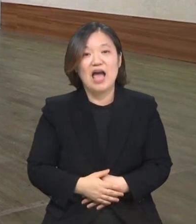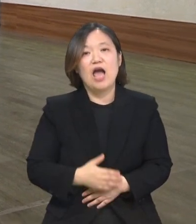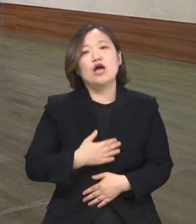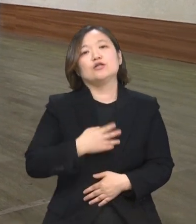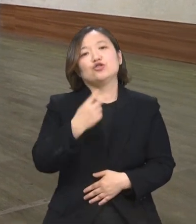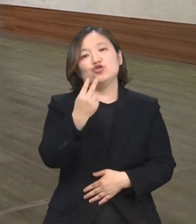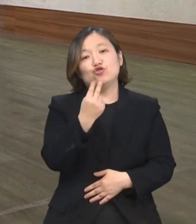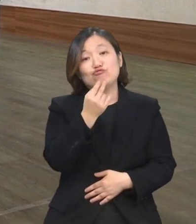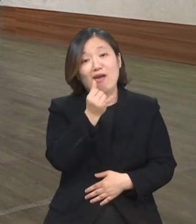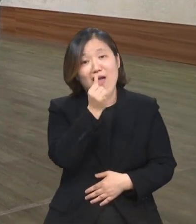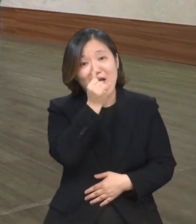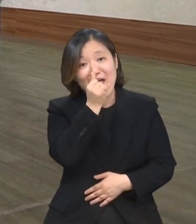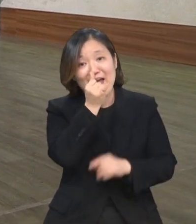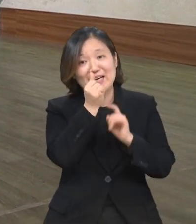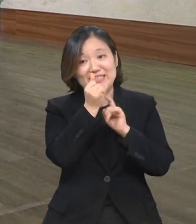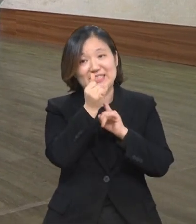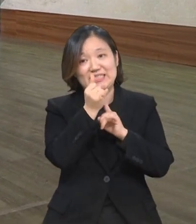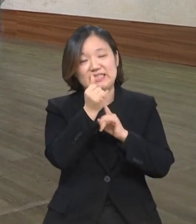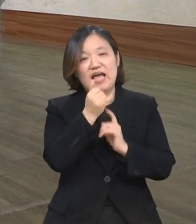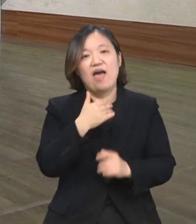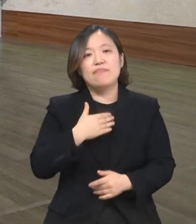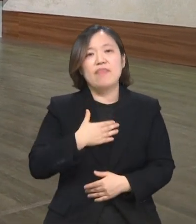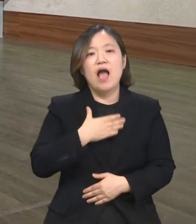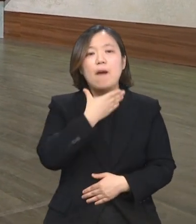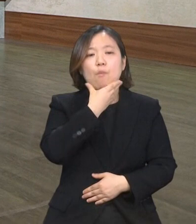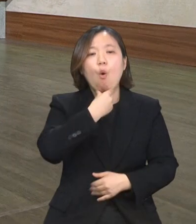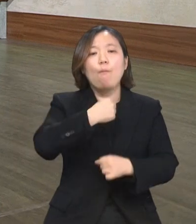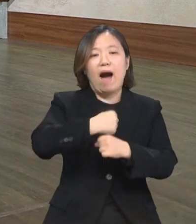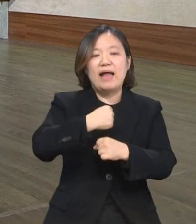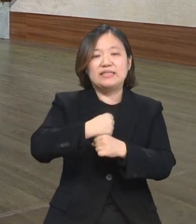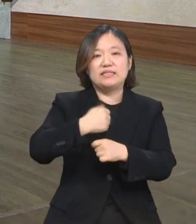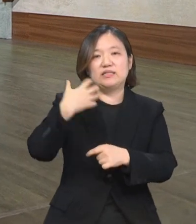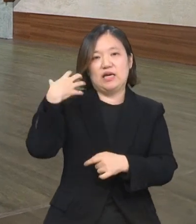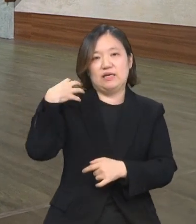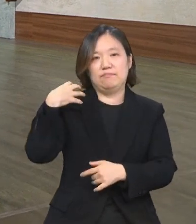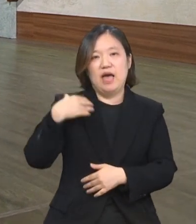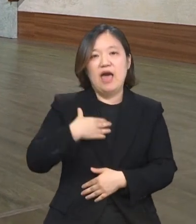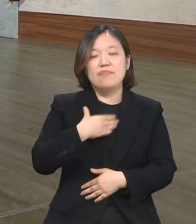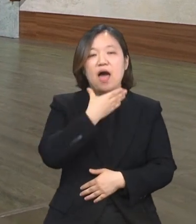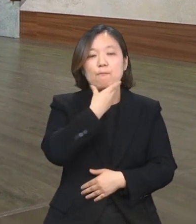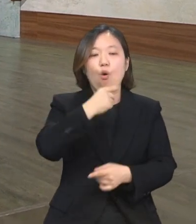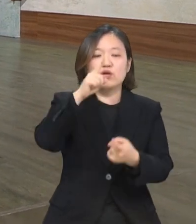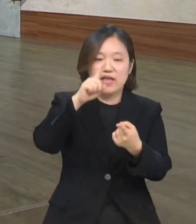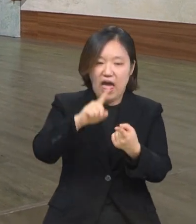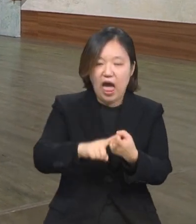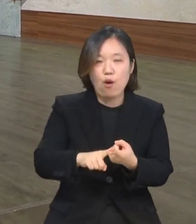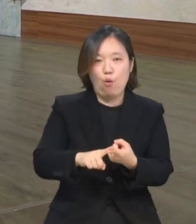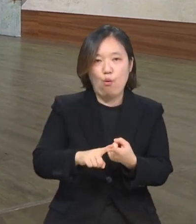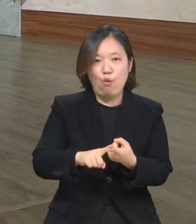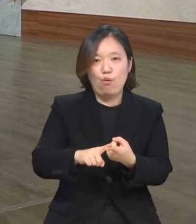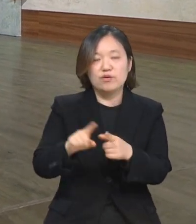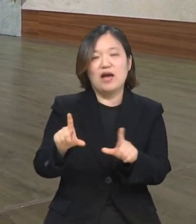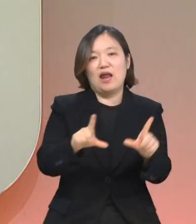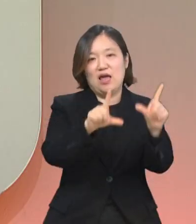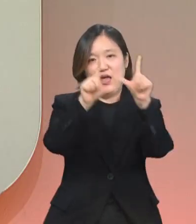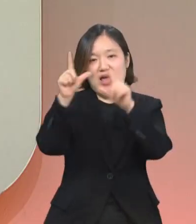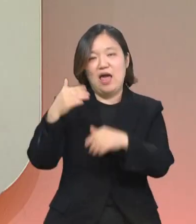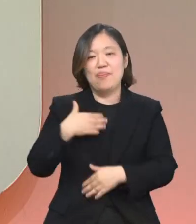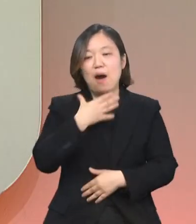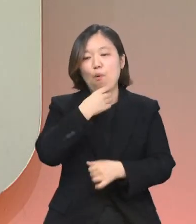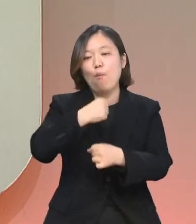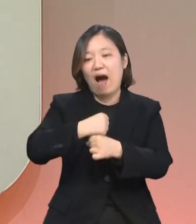중생은 다 자기 복대로 살아가더라 다 자기가 지은 복대로 살아가는